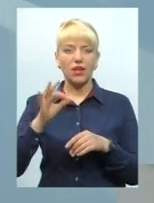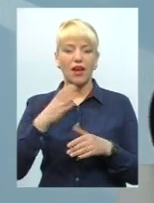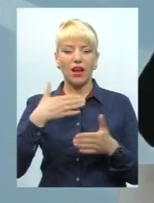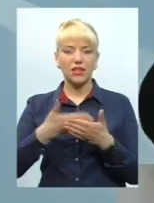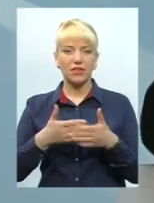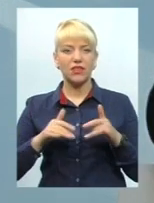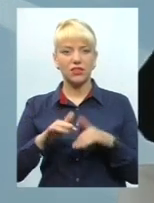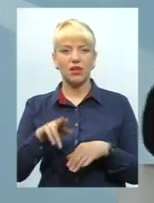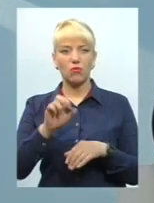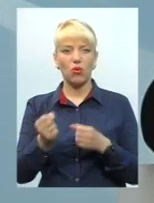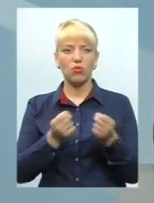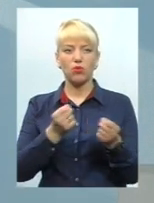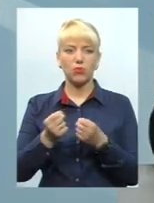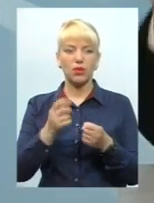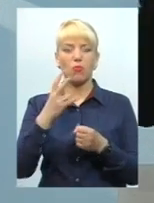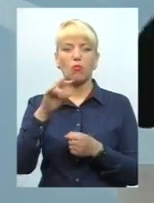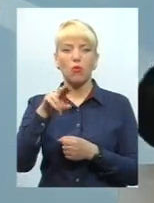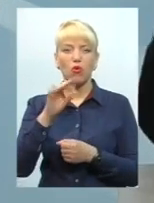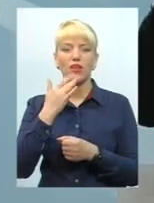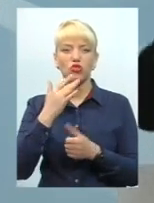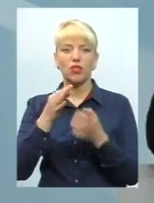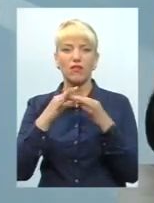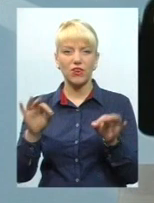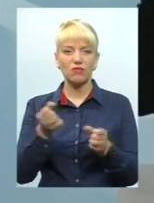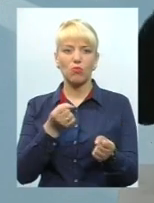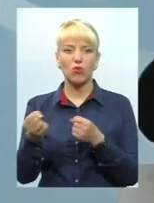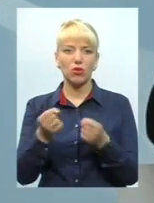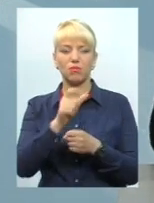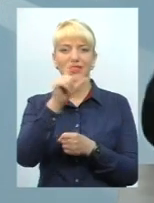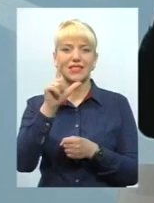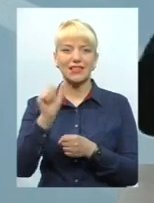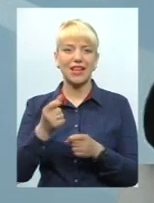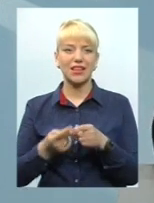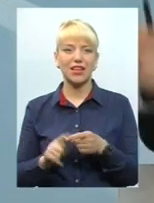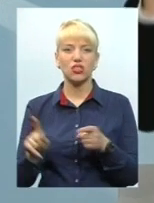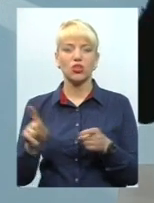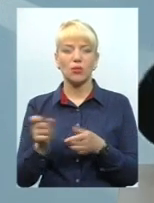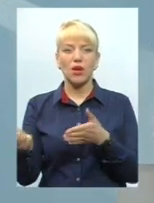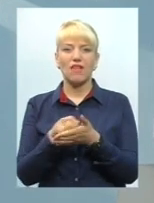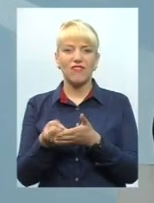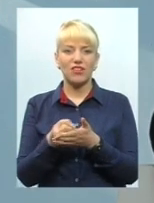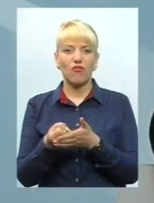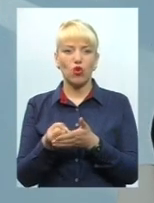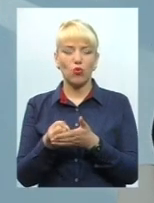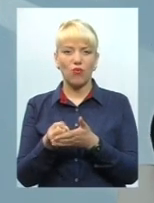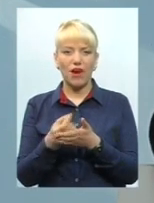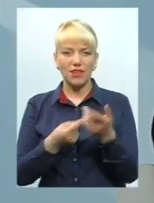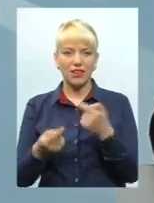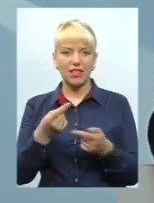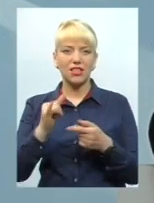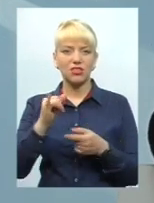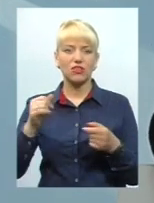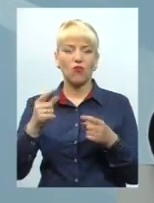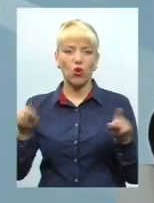боротьбі, національно-визвольній боротьбі і боротьбі за те, щоб відвоювати і створити